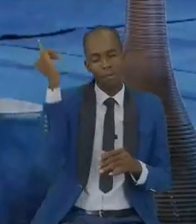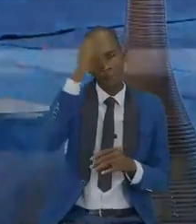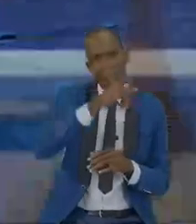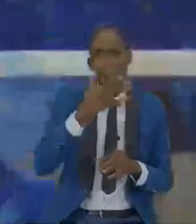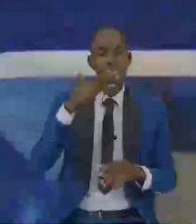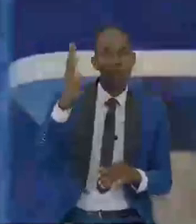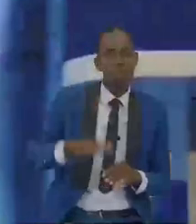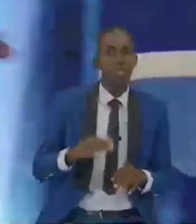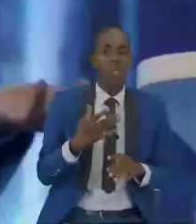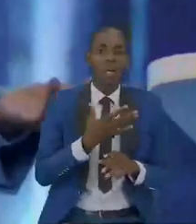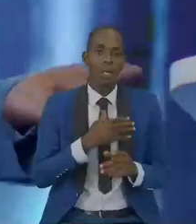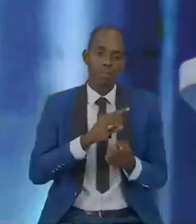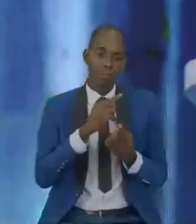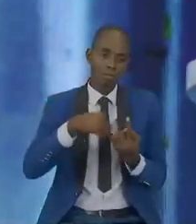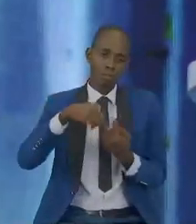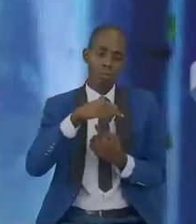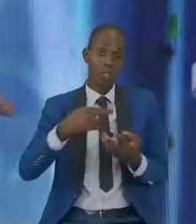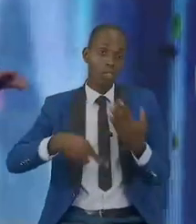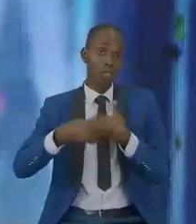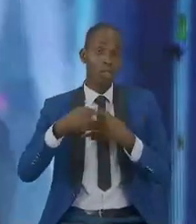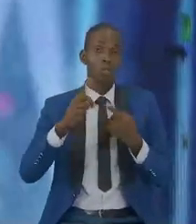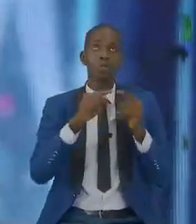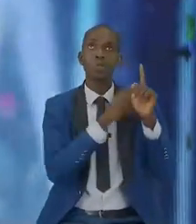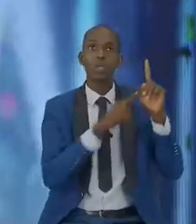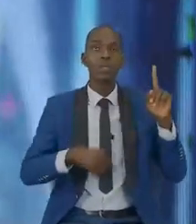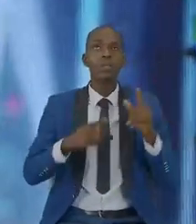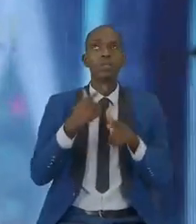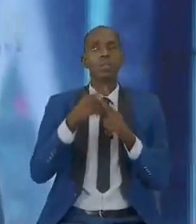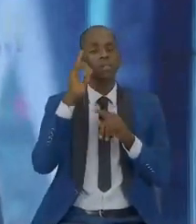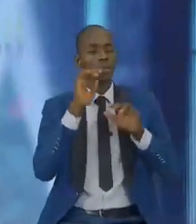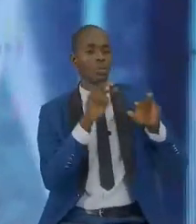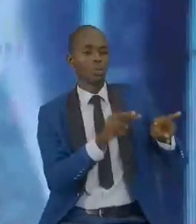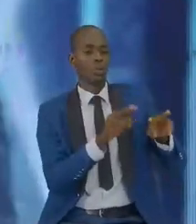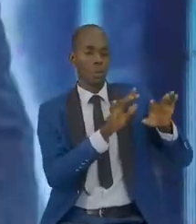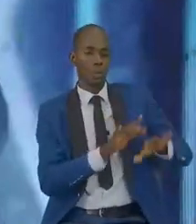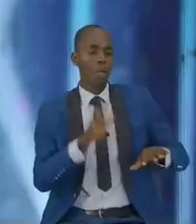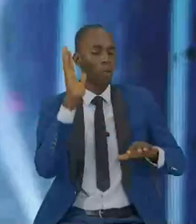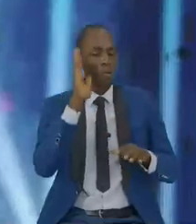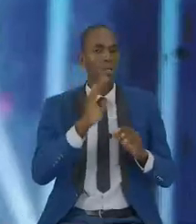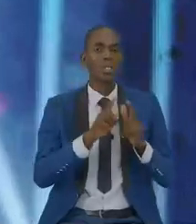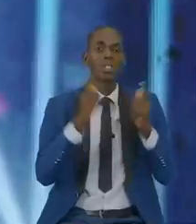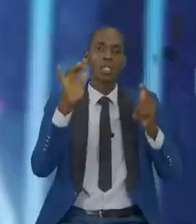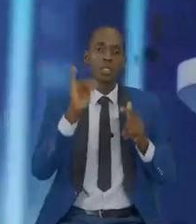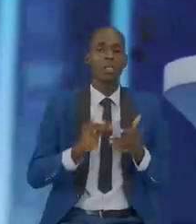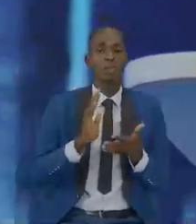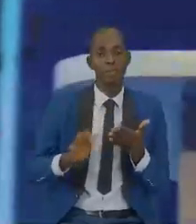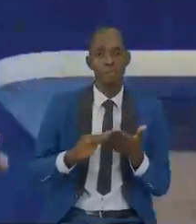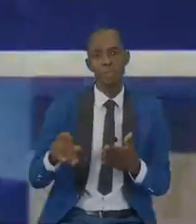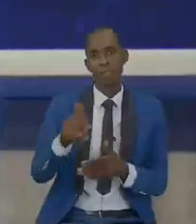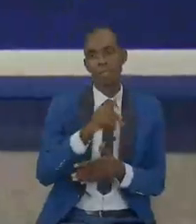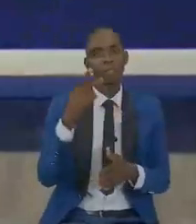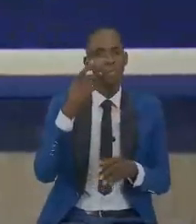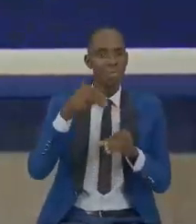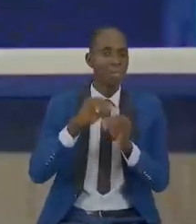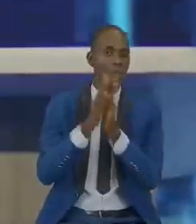péché et de mes mauvaises œuvres, et je me tourne vers le Seigneur, et il va te pardonner, et il